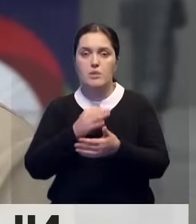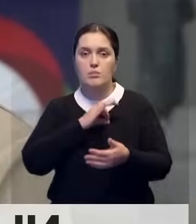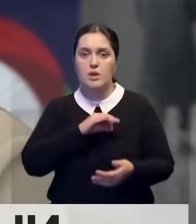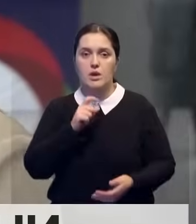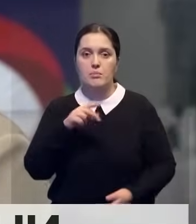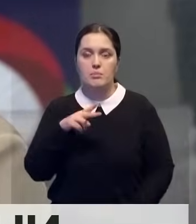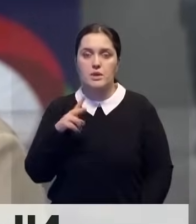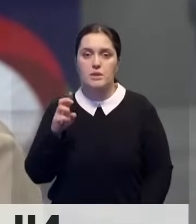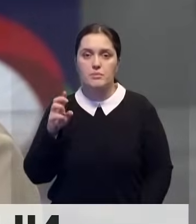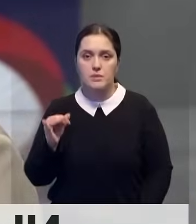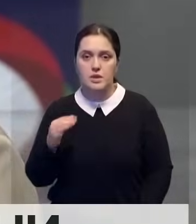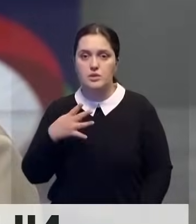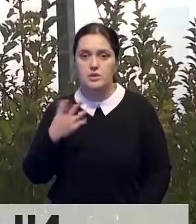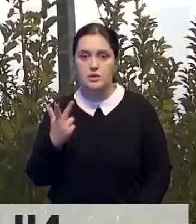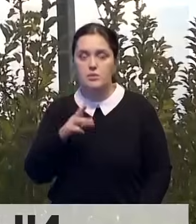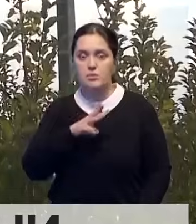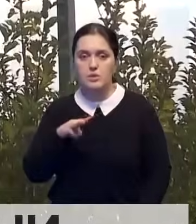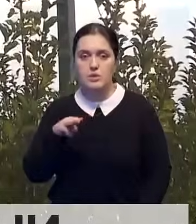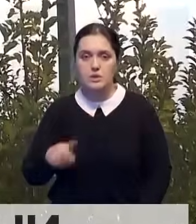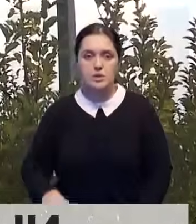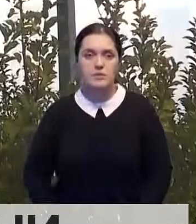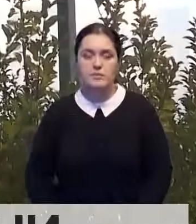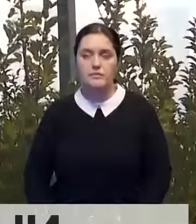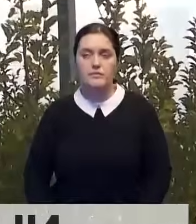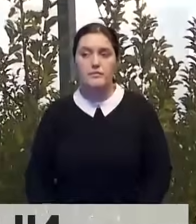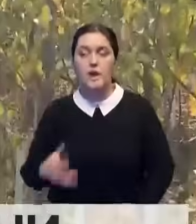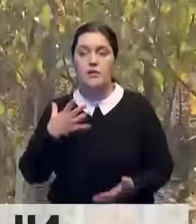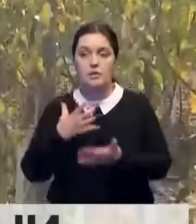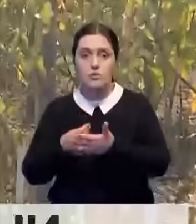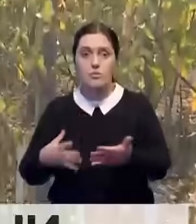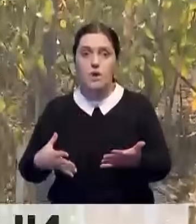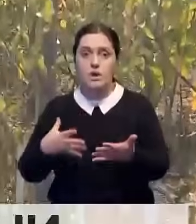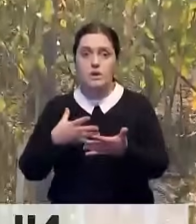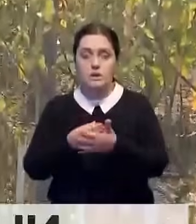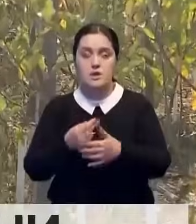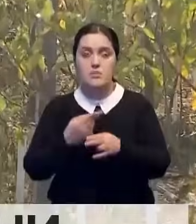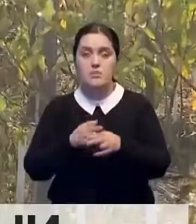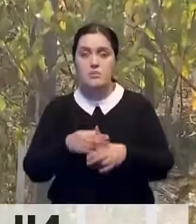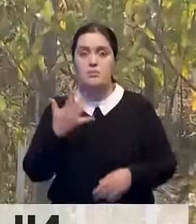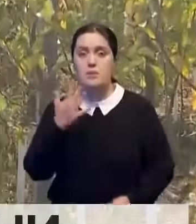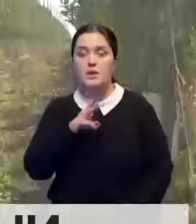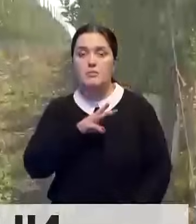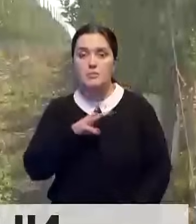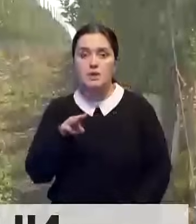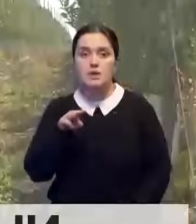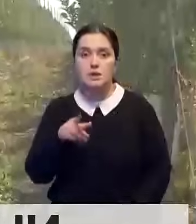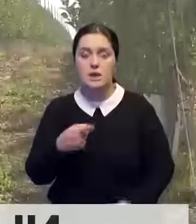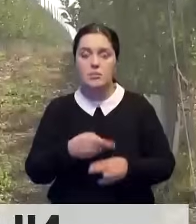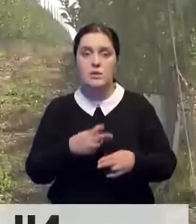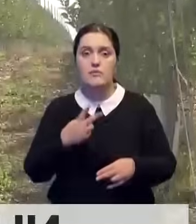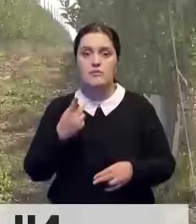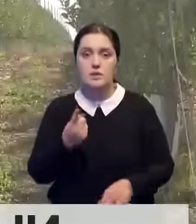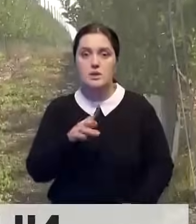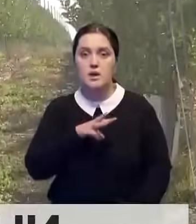в размере 43 миллионов тенге. При этом собственные вложения компании на страховку составили всего 5 миллионов тенге. Оставшиеся 21